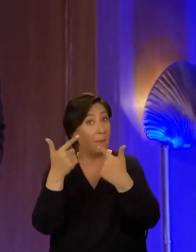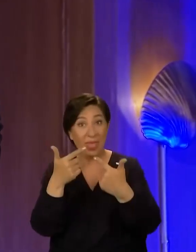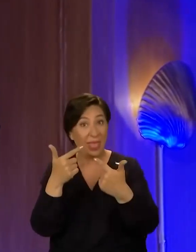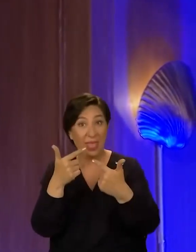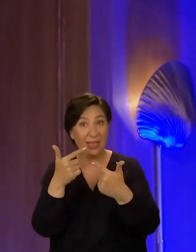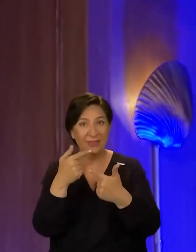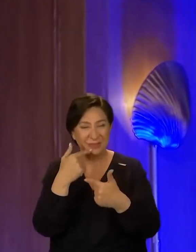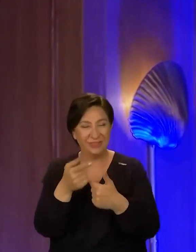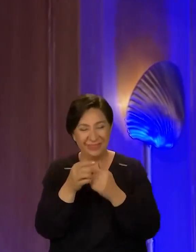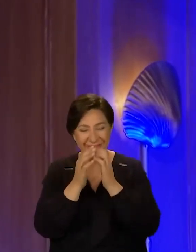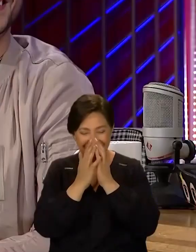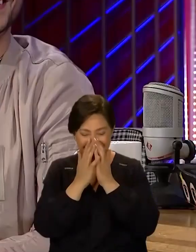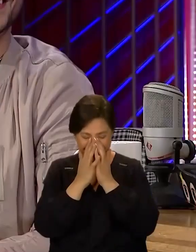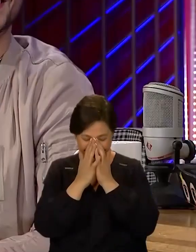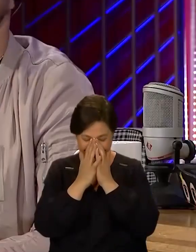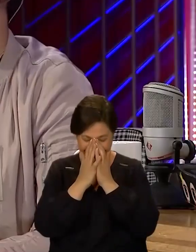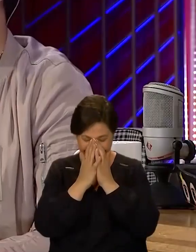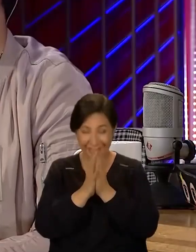diyor.